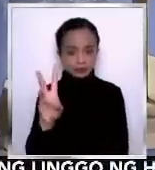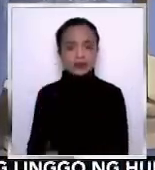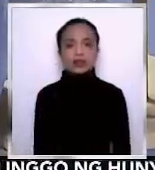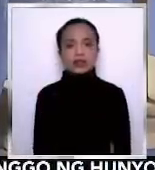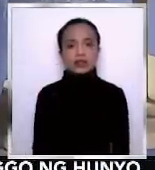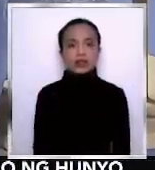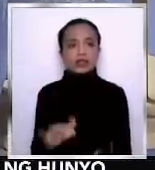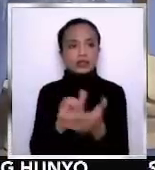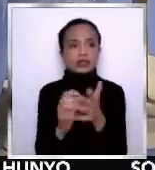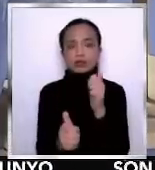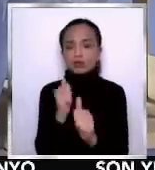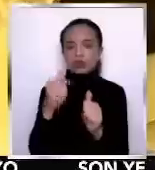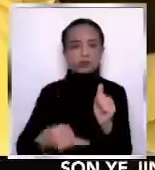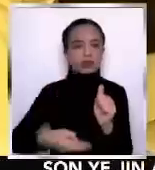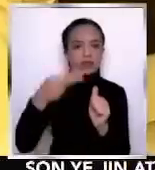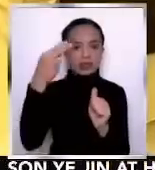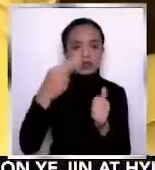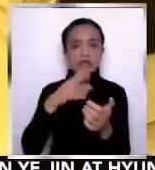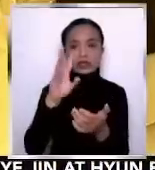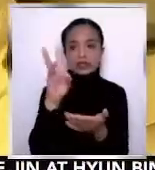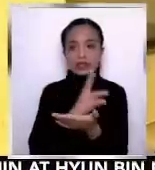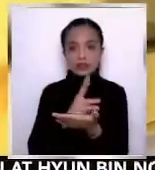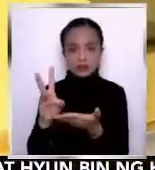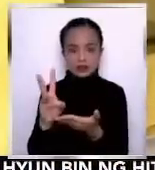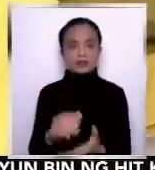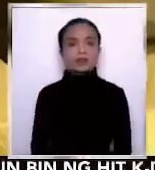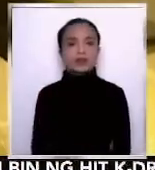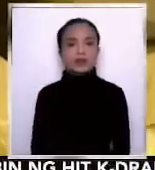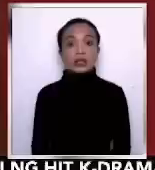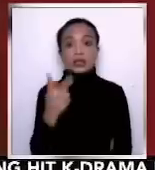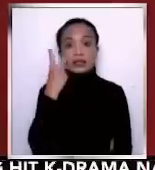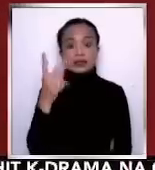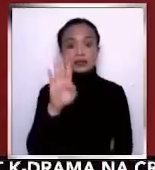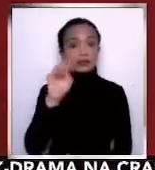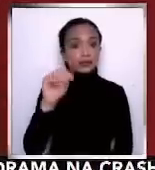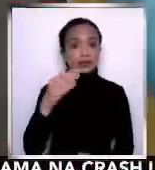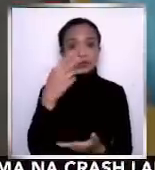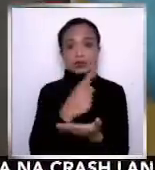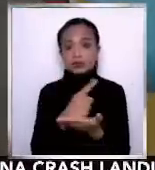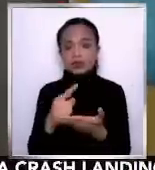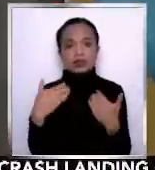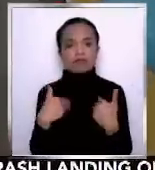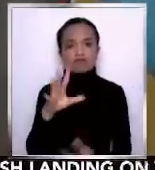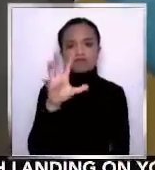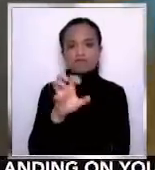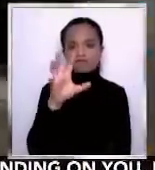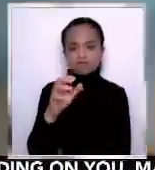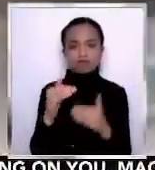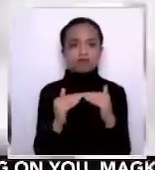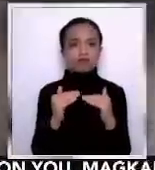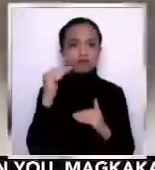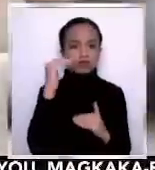Pinakamataas ito sa loob ng 16 na linggo. Unang pagkakataon din sa loob ng 14 na linggo na higit 500 ang average new daily